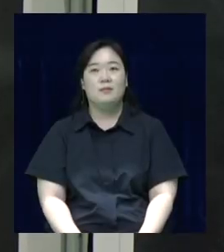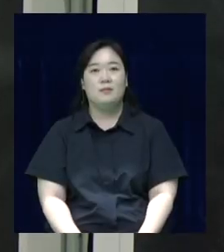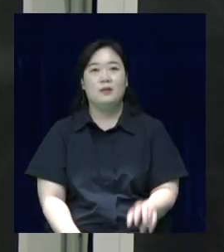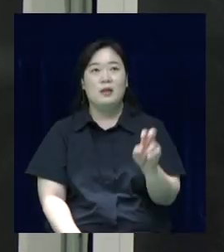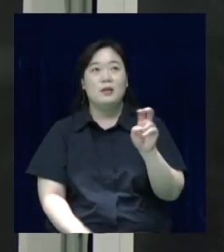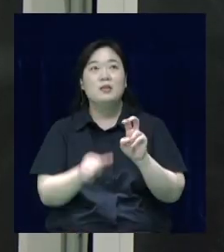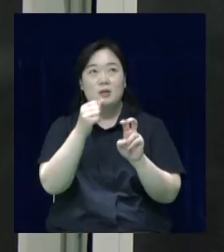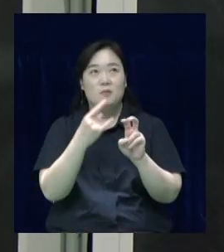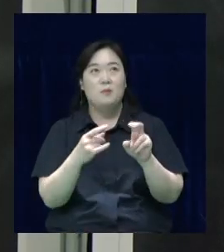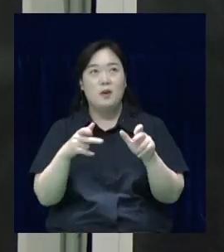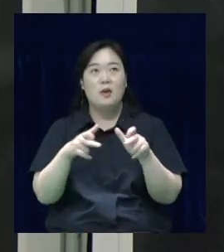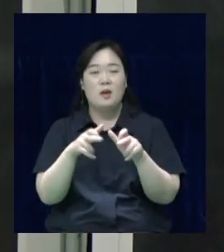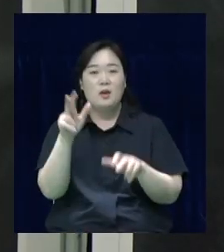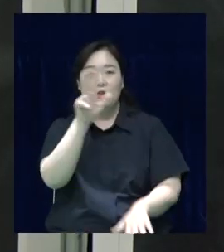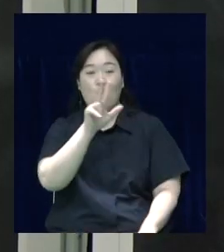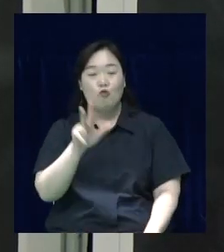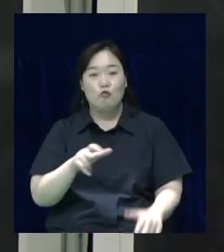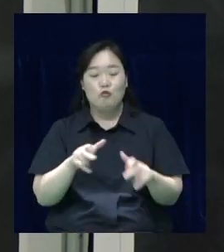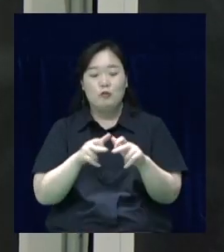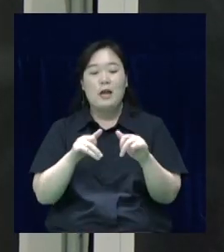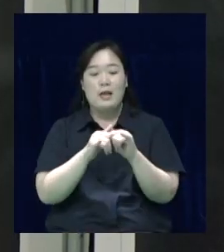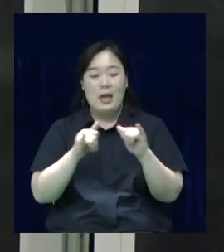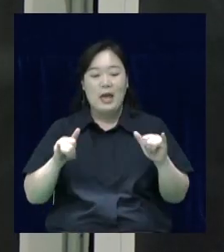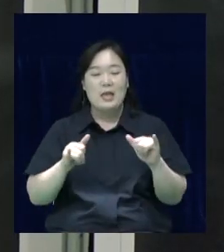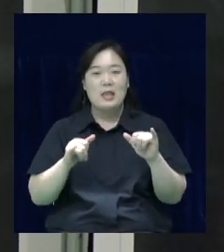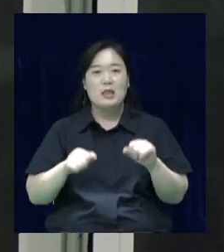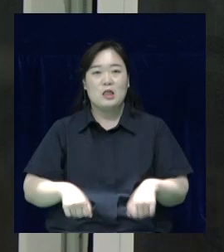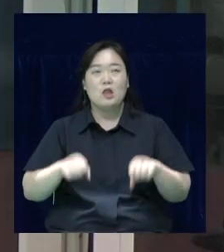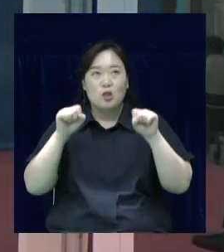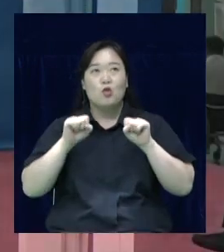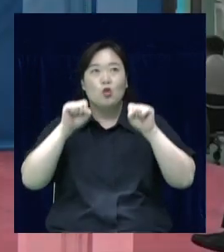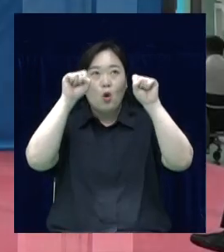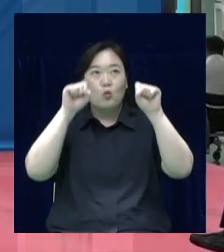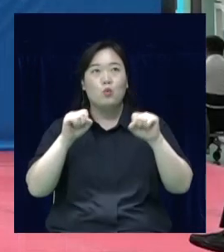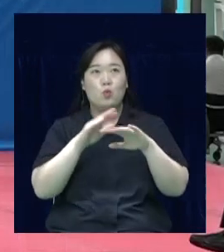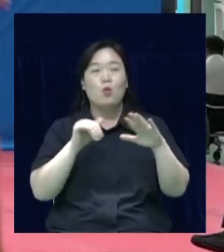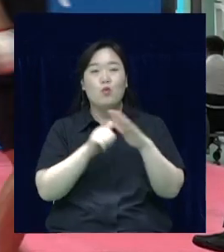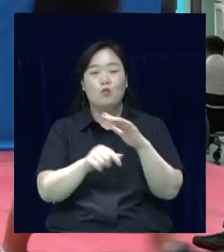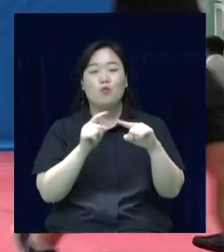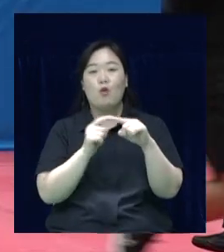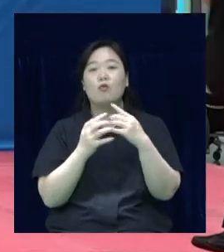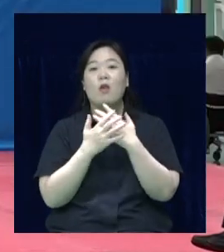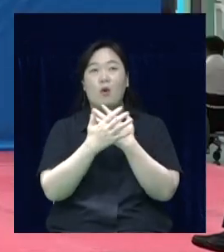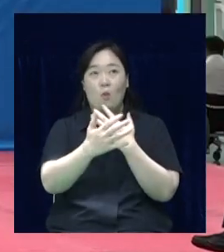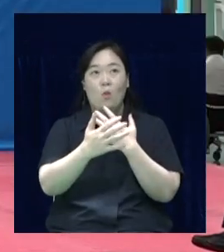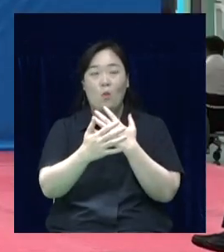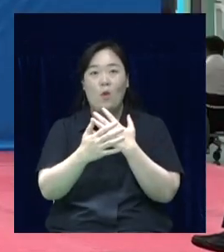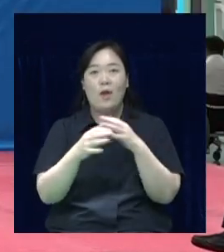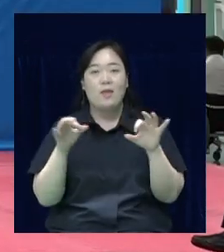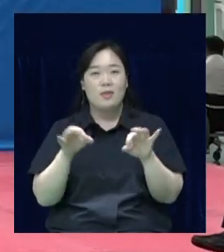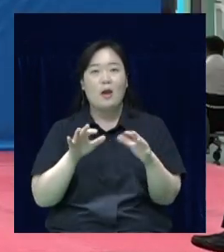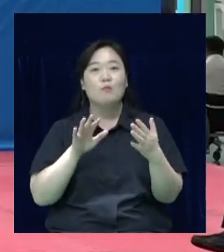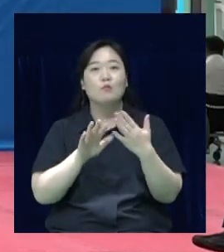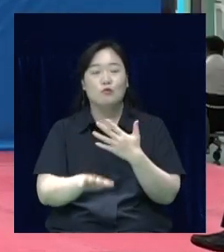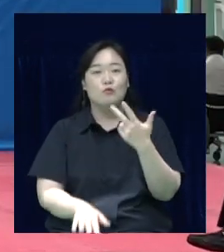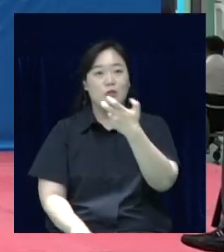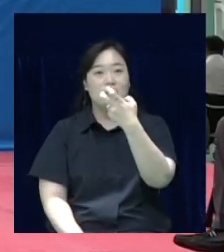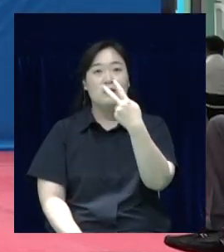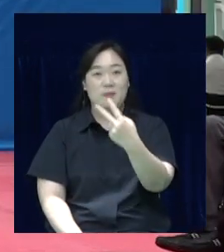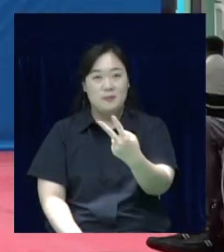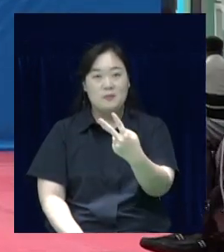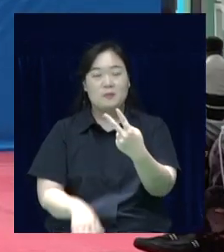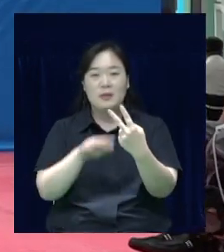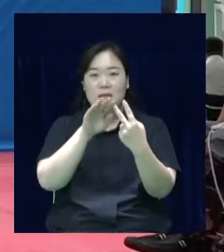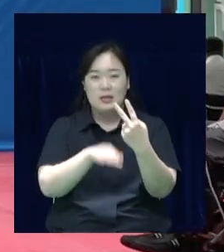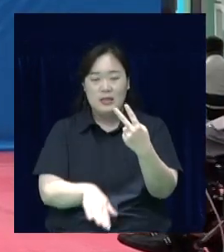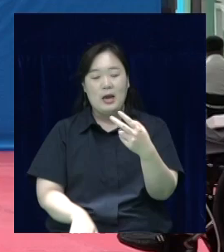제20회 전국 장애인 역도 선수권대회 이곳 홍천에서 이제 남자 벤치프레스 잠시 후부터 72kg 그리고